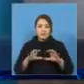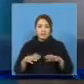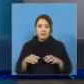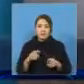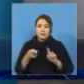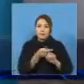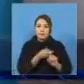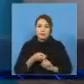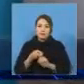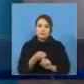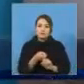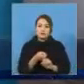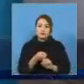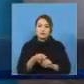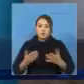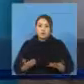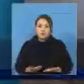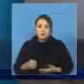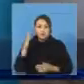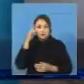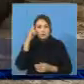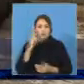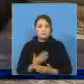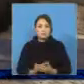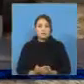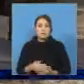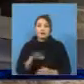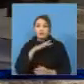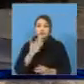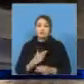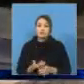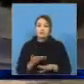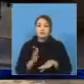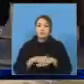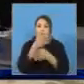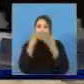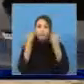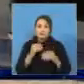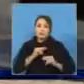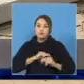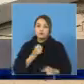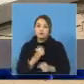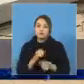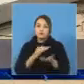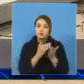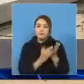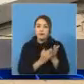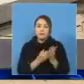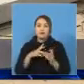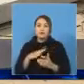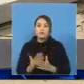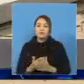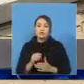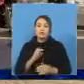заманымызға байланысты өмір сүреміз деп ойлаймыз енді. Иә, көп ұзамай қиындық ұмытылады. Бұл жұмыспен қамтудың жол картасы